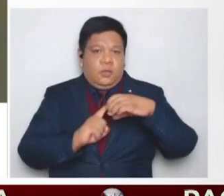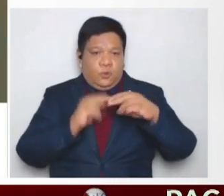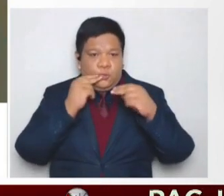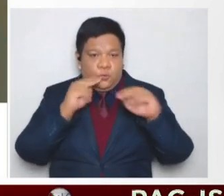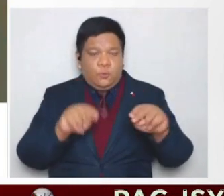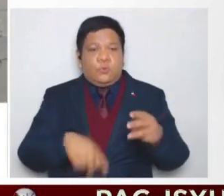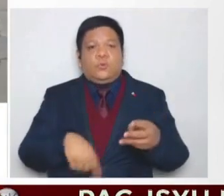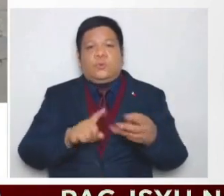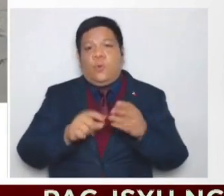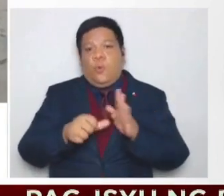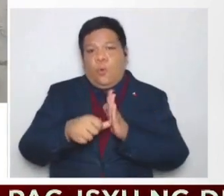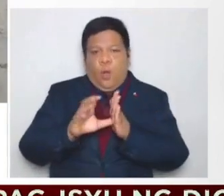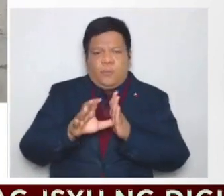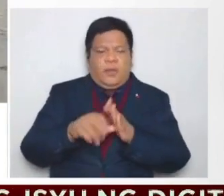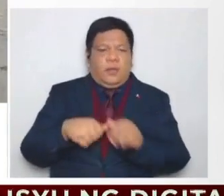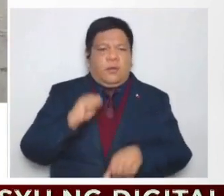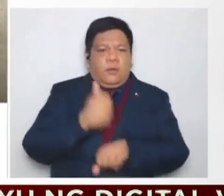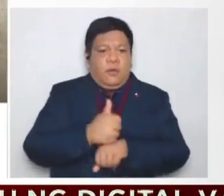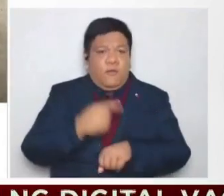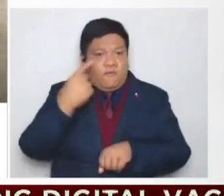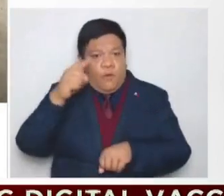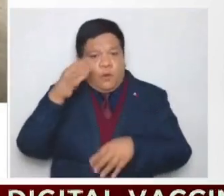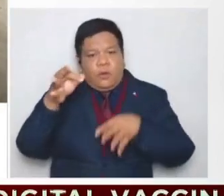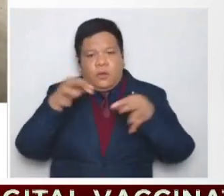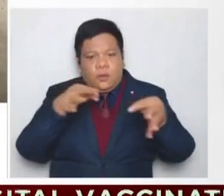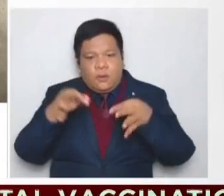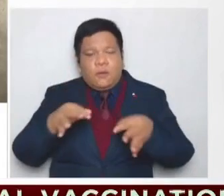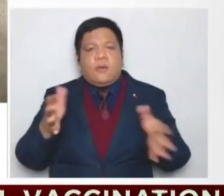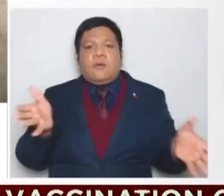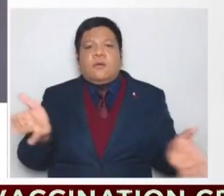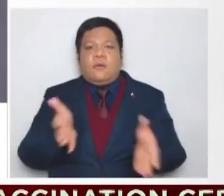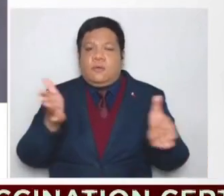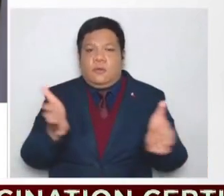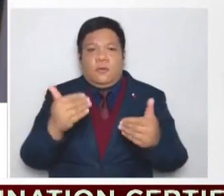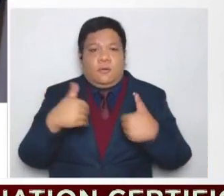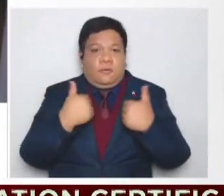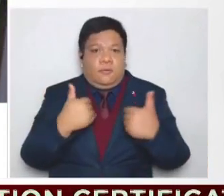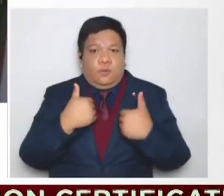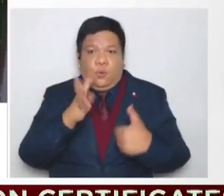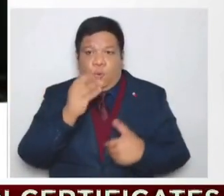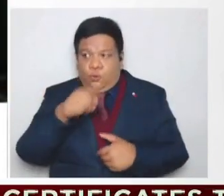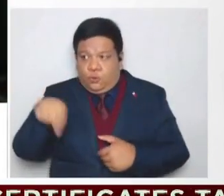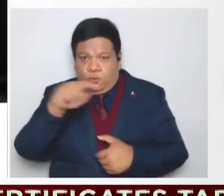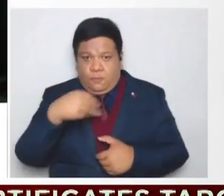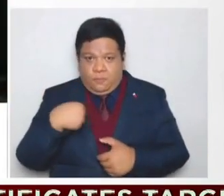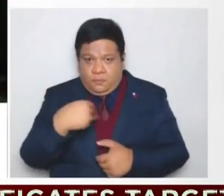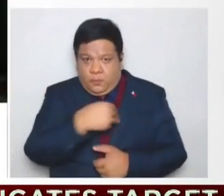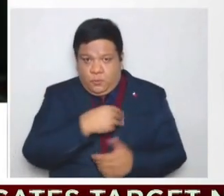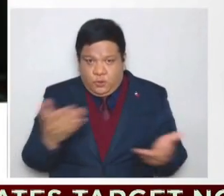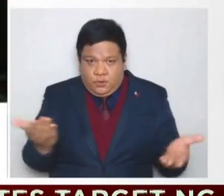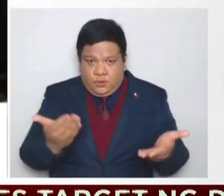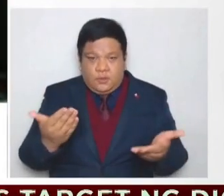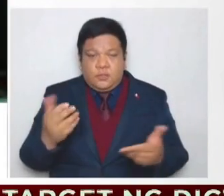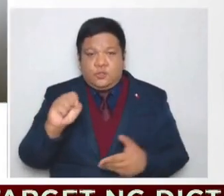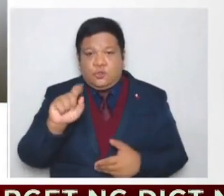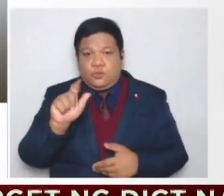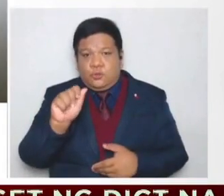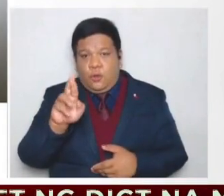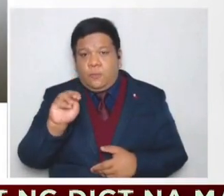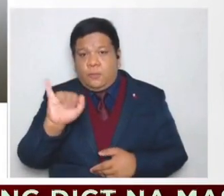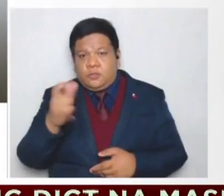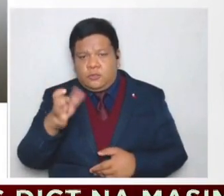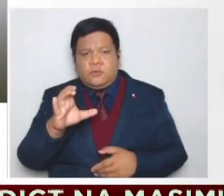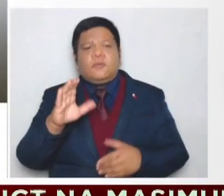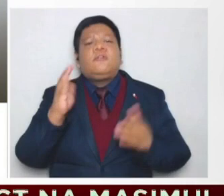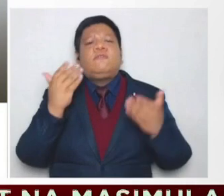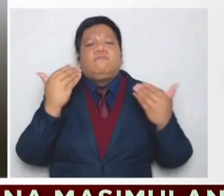para ipaliwanag at hikayati ng mga kabataang miyembro ng Star Magic na magparehistro para sa nalalapit na halalan. This is